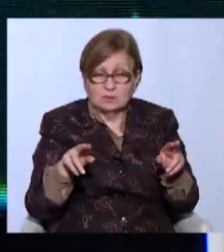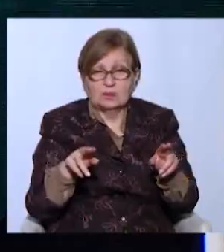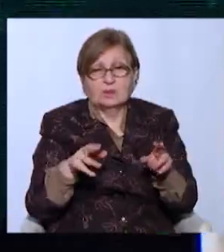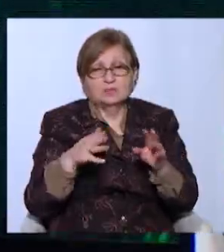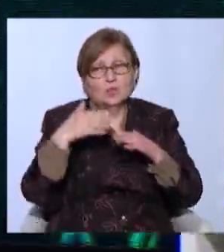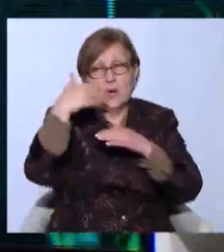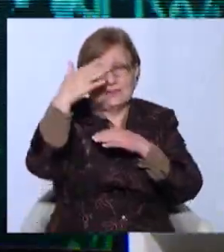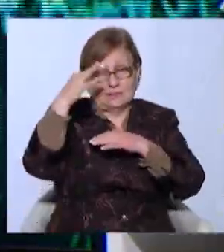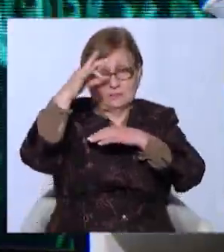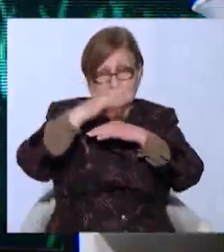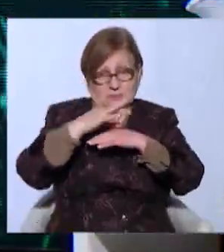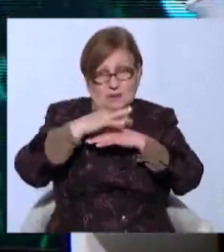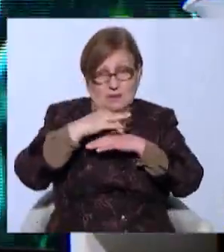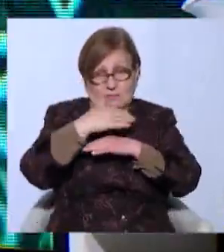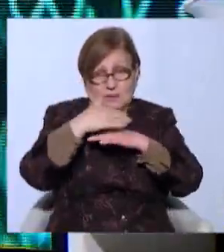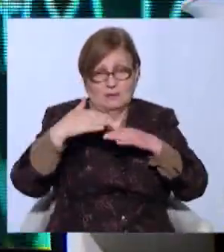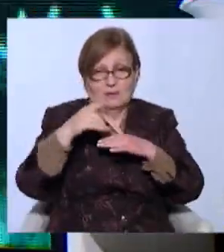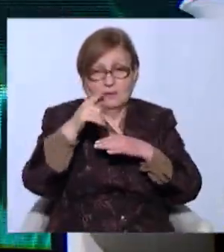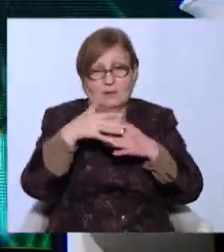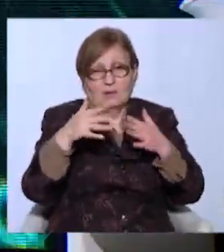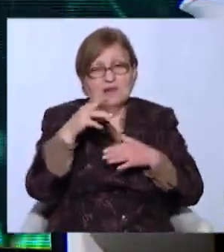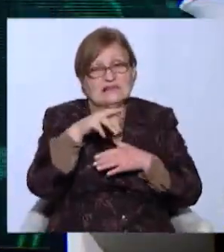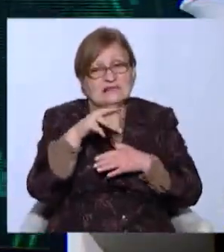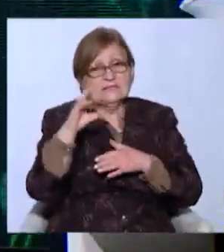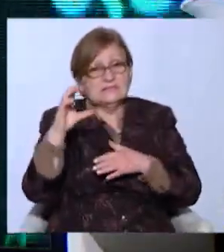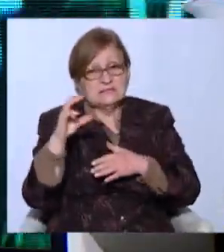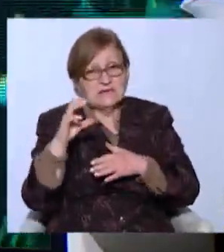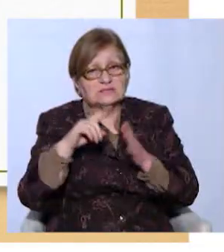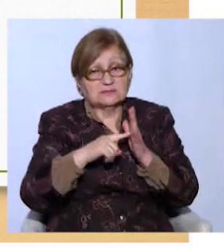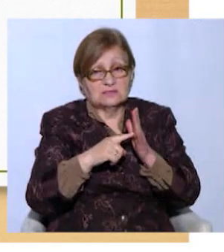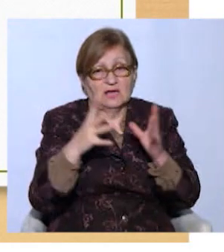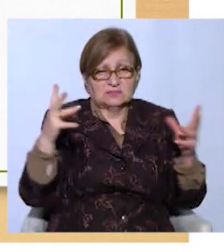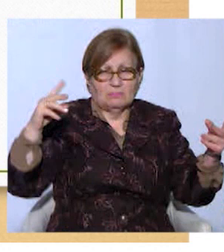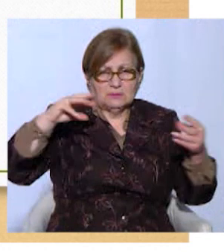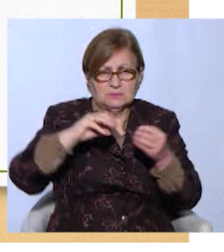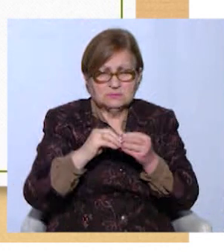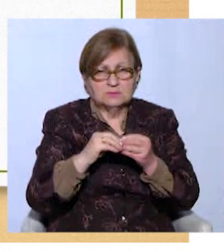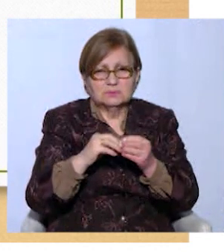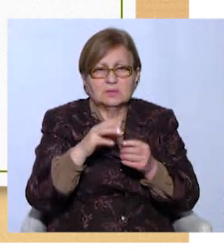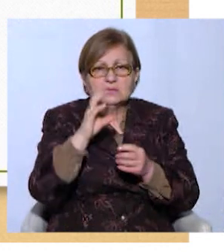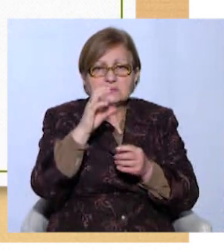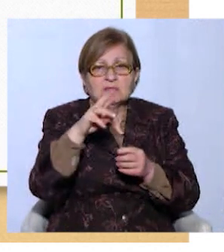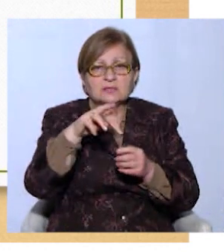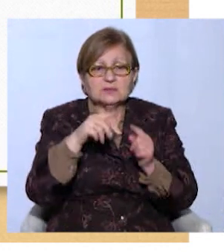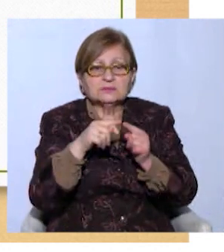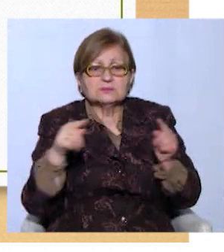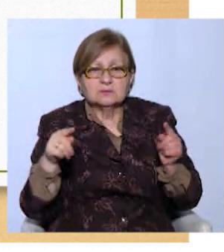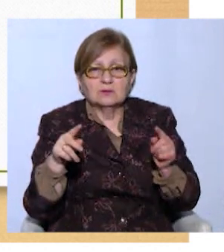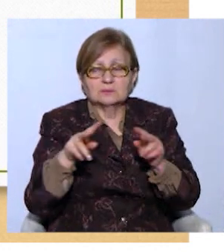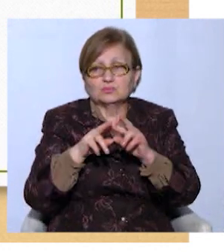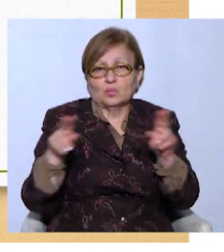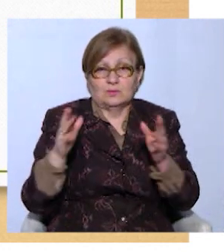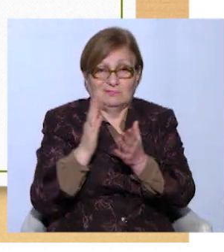ერთმანეთს, მაშინ უბრალოდ C და D წერტილები ერთმანეთს ემთხვევა და თვითონ ფორმულიდანაც CD-ს სიგრძე 0-ის ტოლი გამოდის,